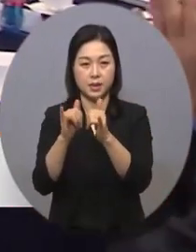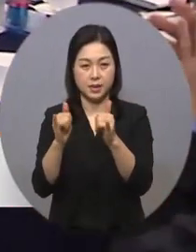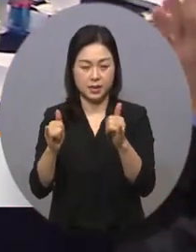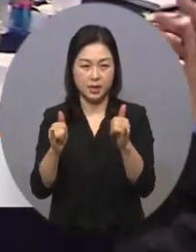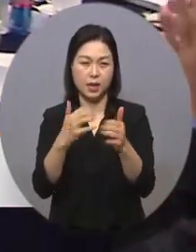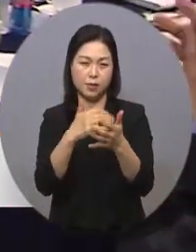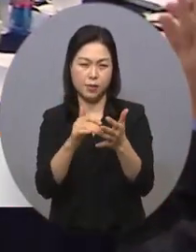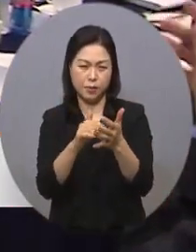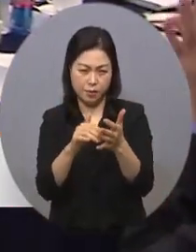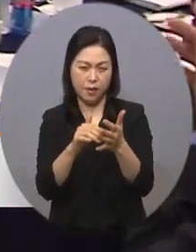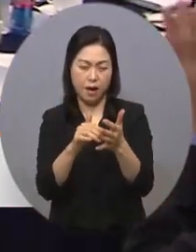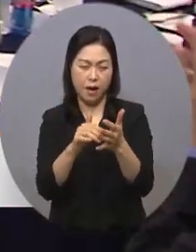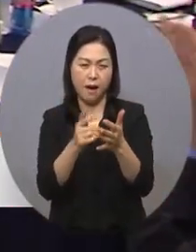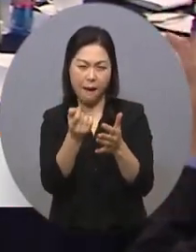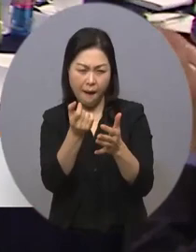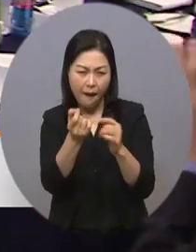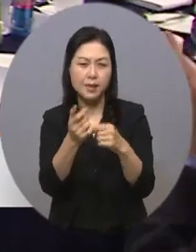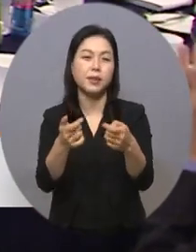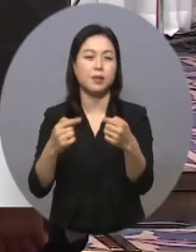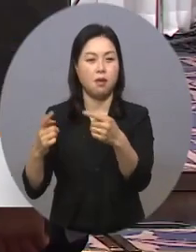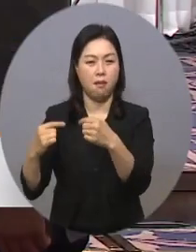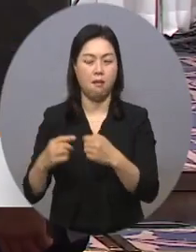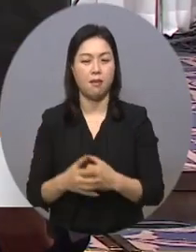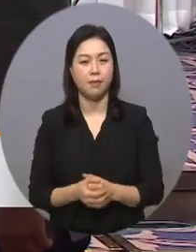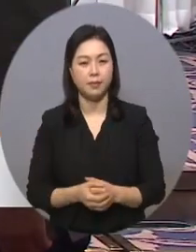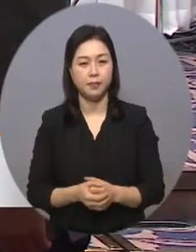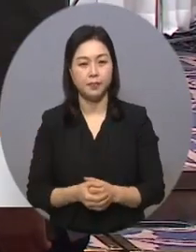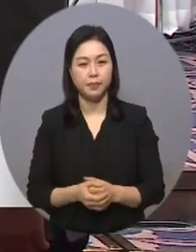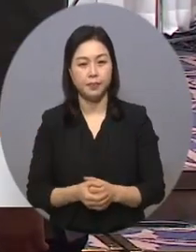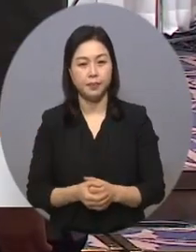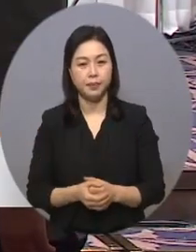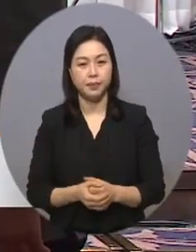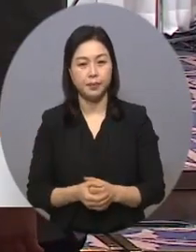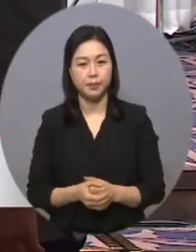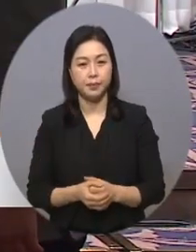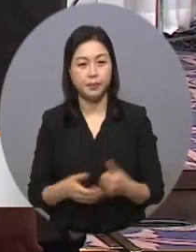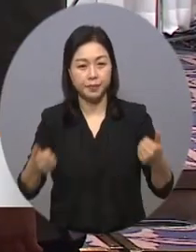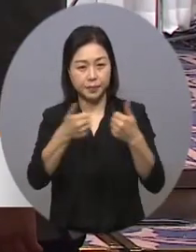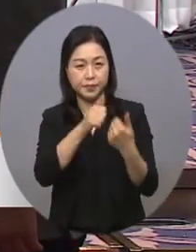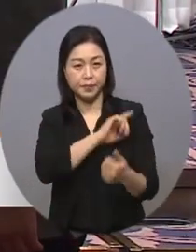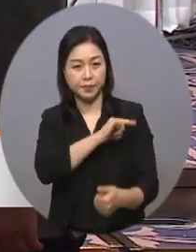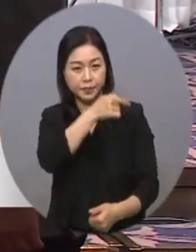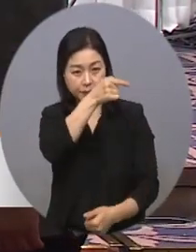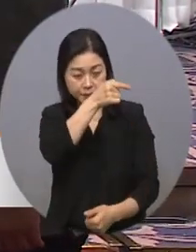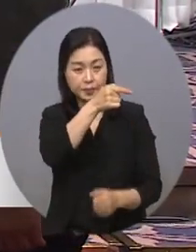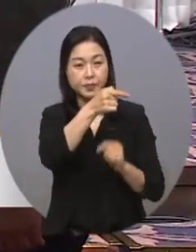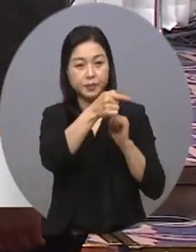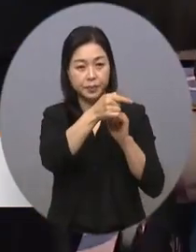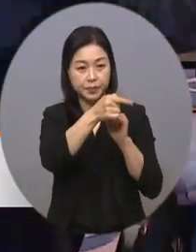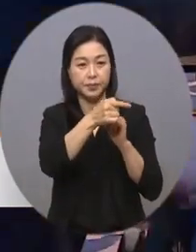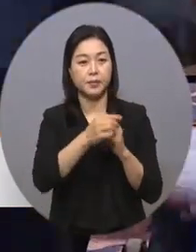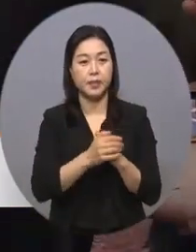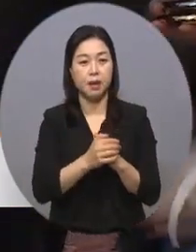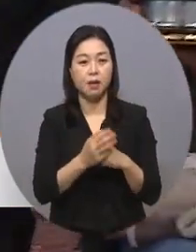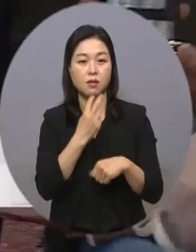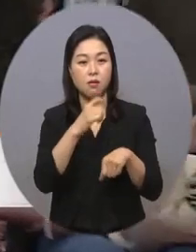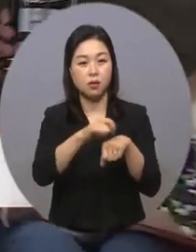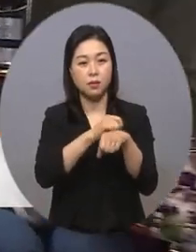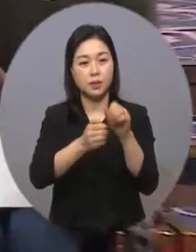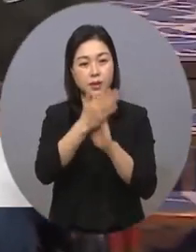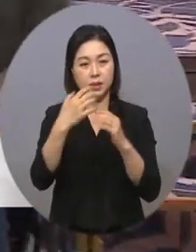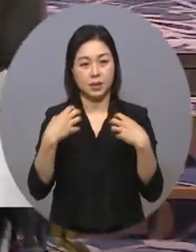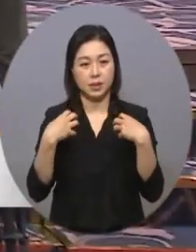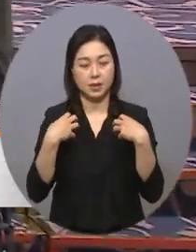최소 인원이 참석한 가운데 열렸습니다. 최종 순위는 정규리그 1위로 챔피언전에 진출한